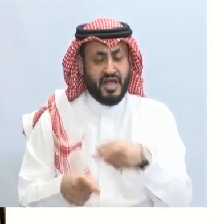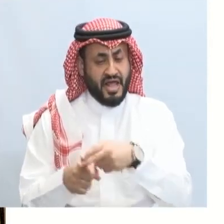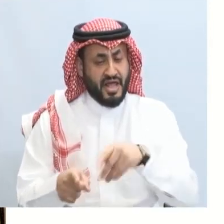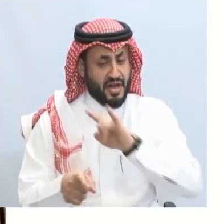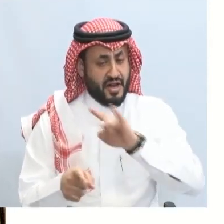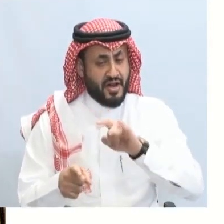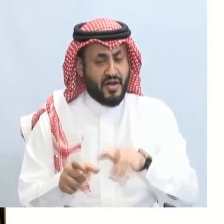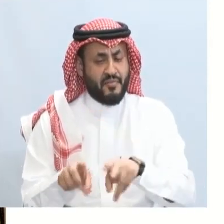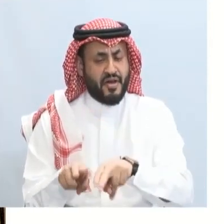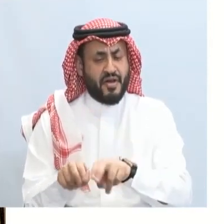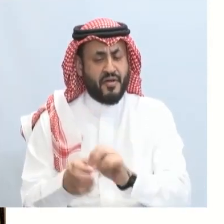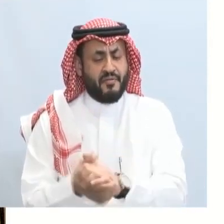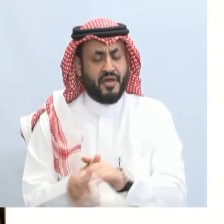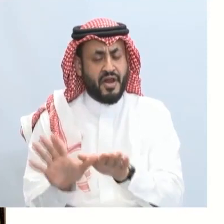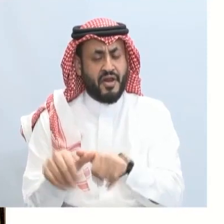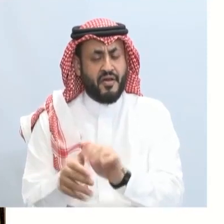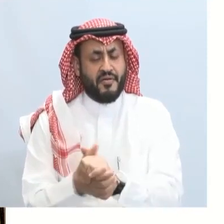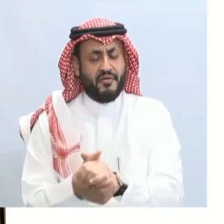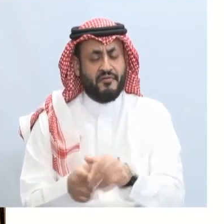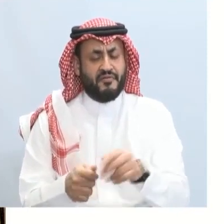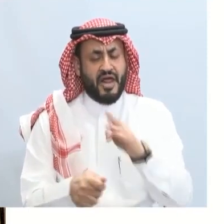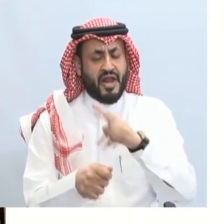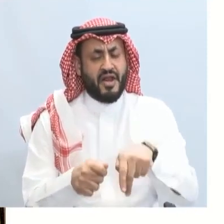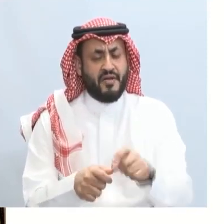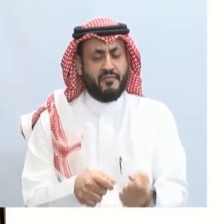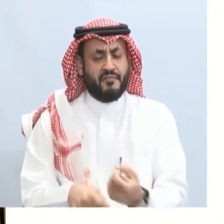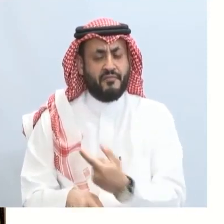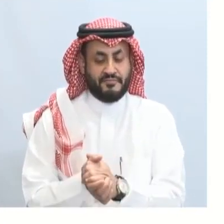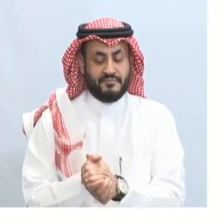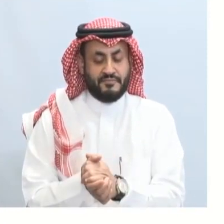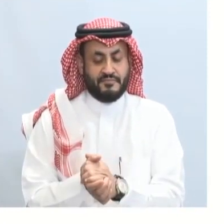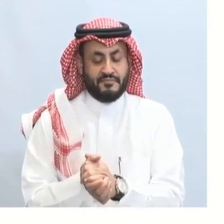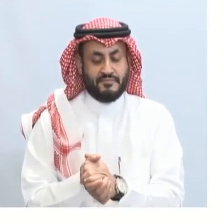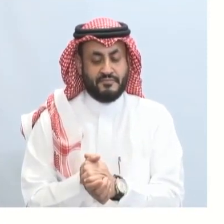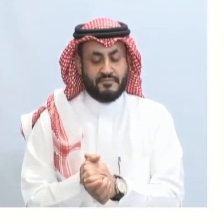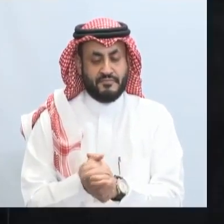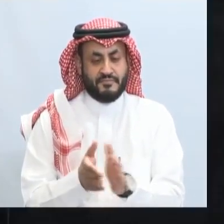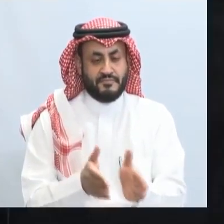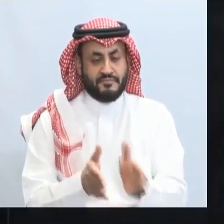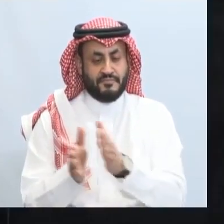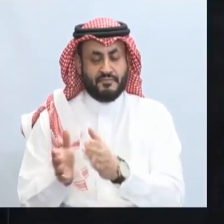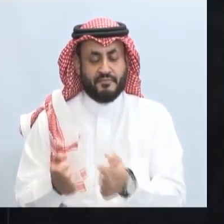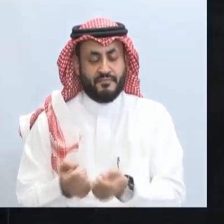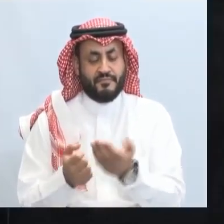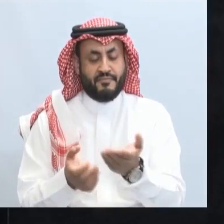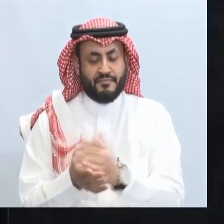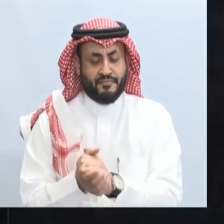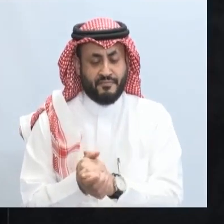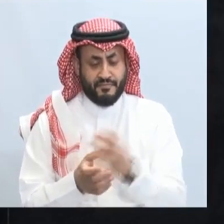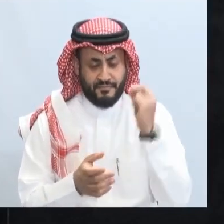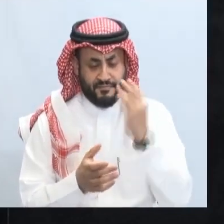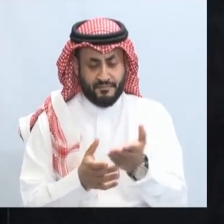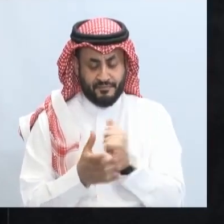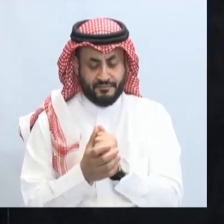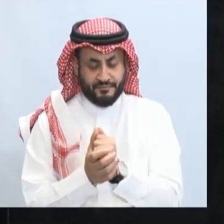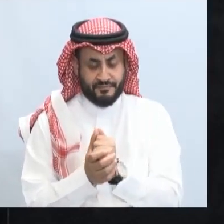والطيور البريه او اتلاف النباتات والاشجار ننتقل سويا ايضا تعرفنا في درسنا